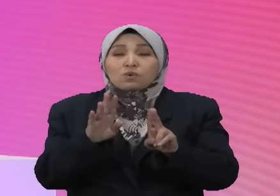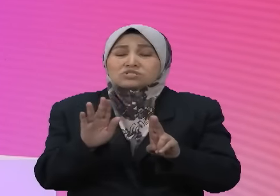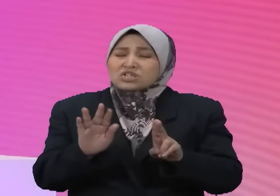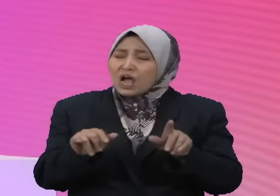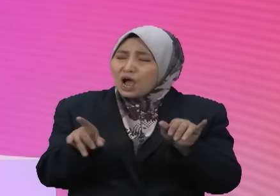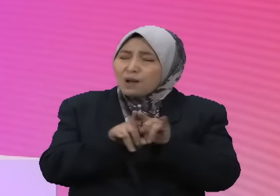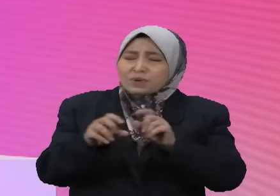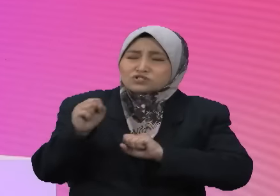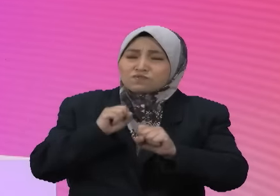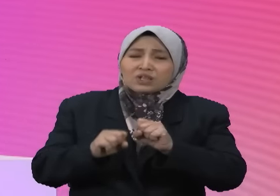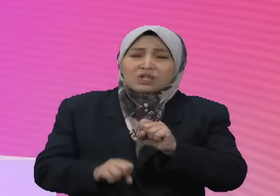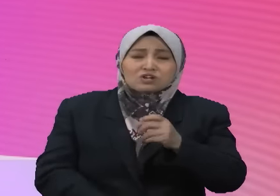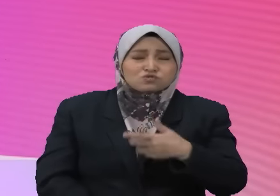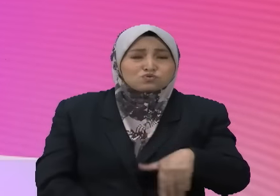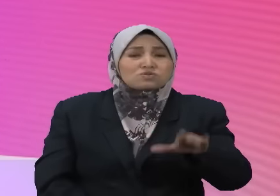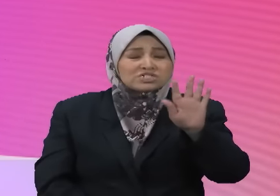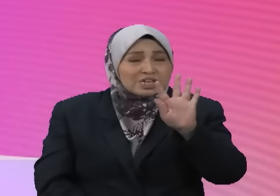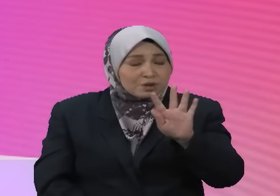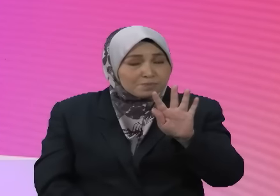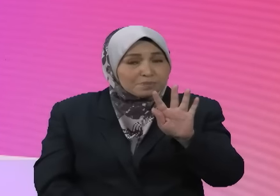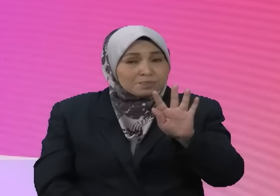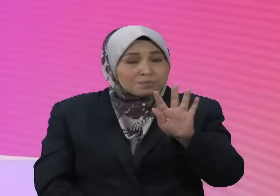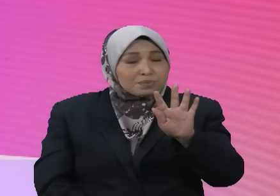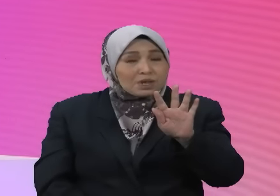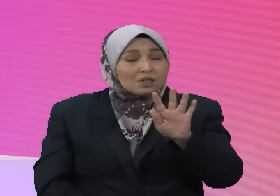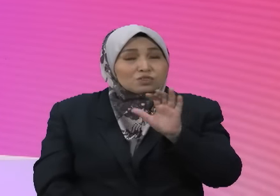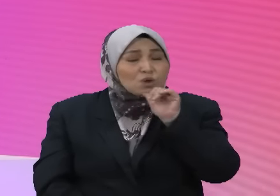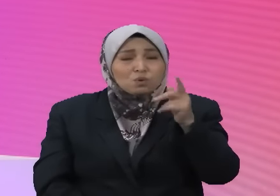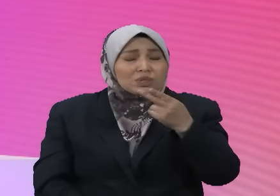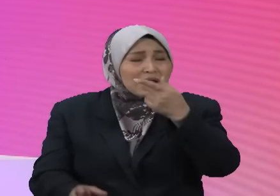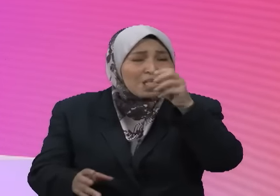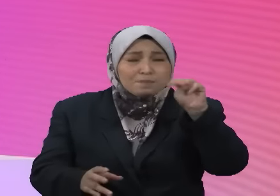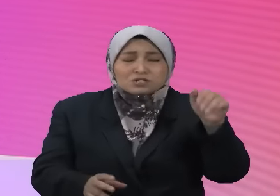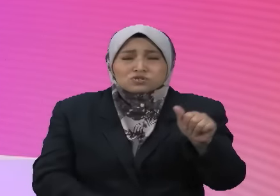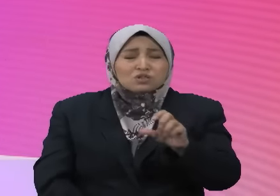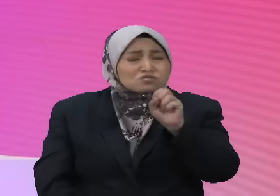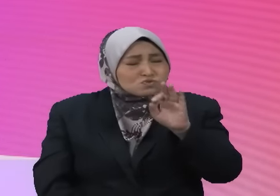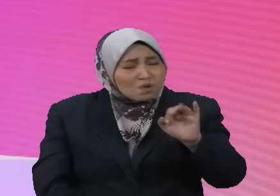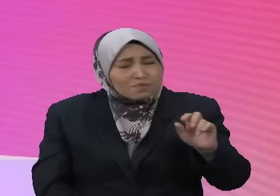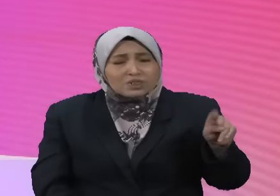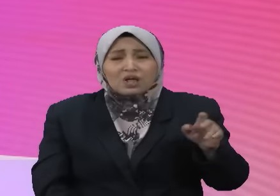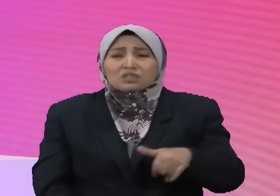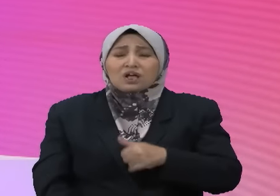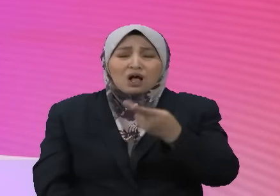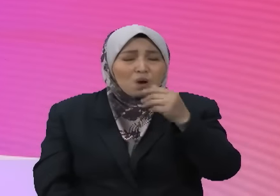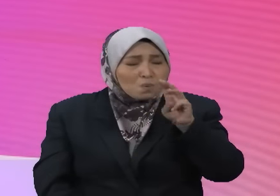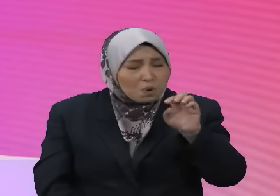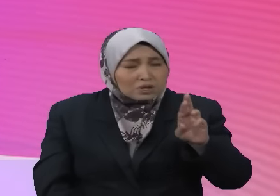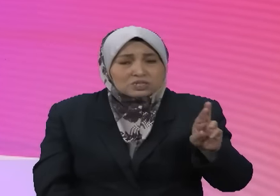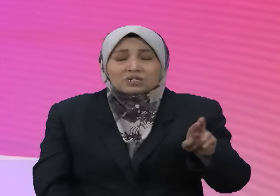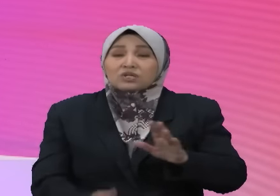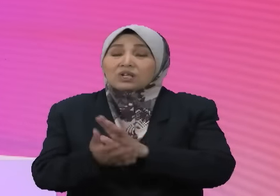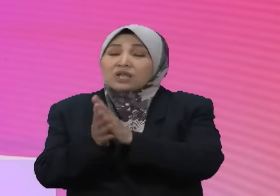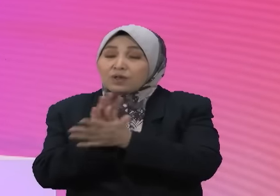sama sifat dengan dia iaitu huruf Sin yang bukan sekadar Hamas ada safirnya kan rakhawahnya